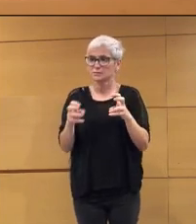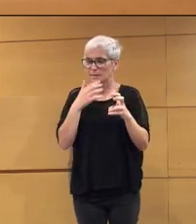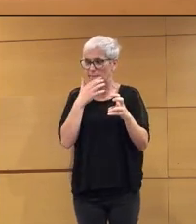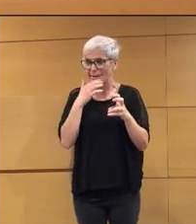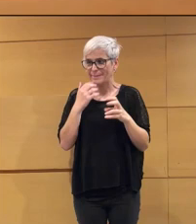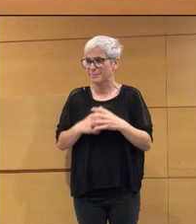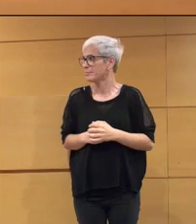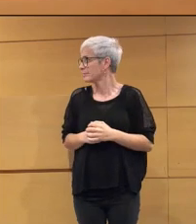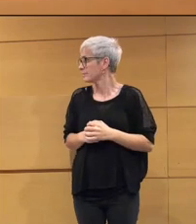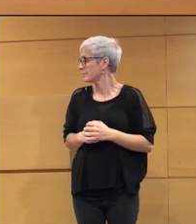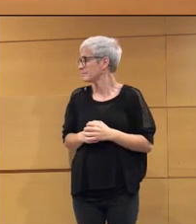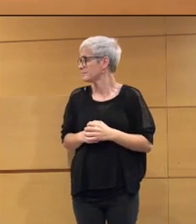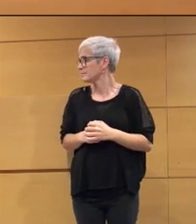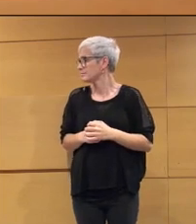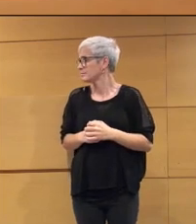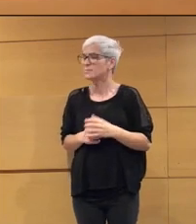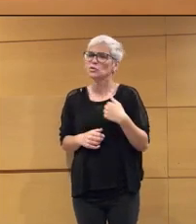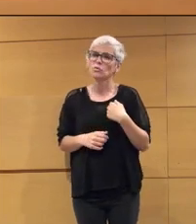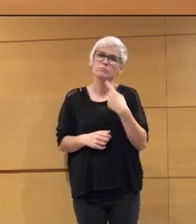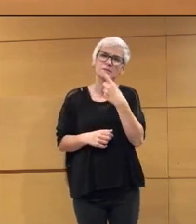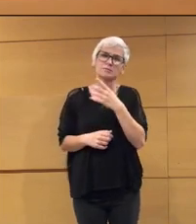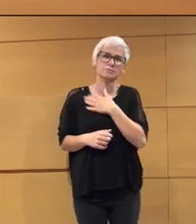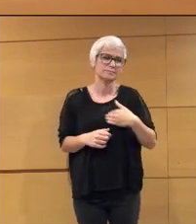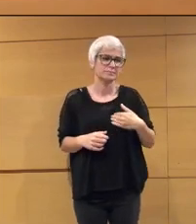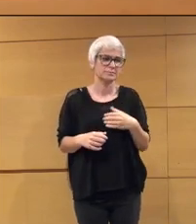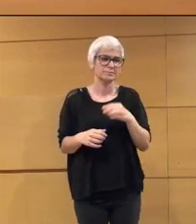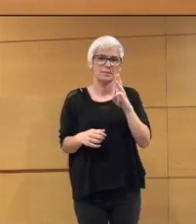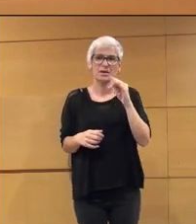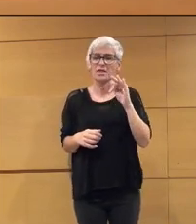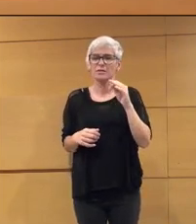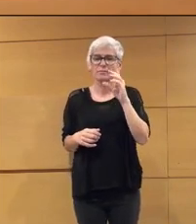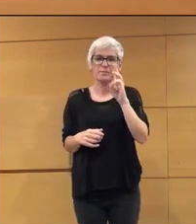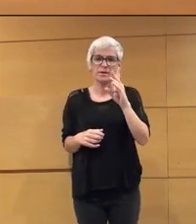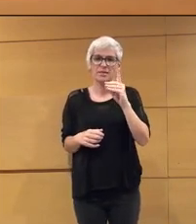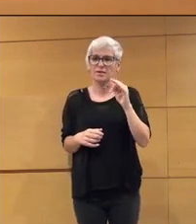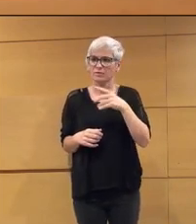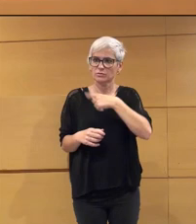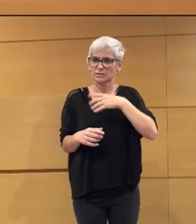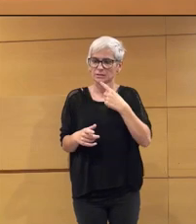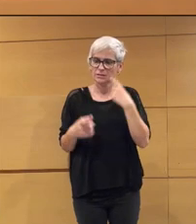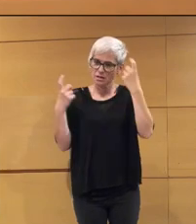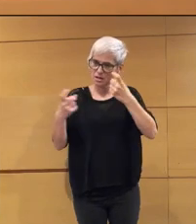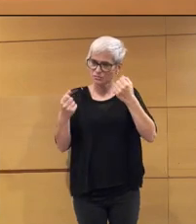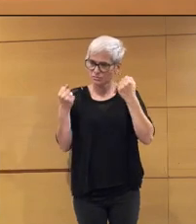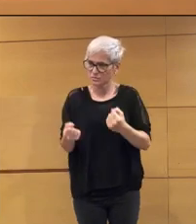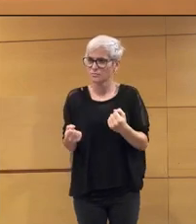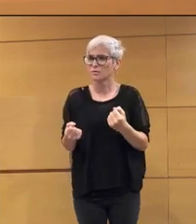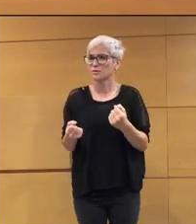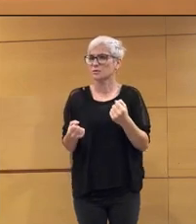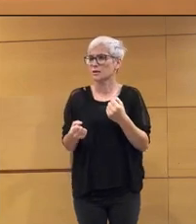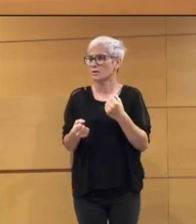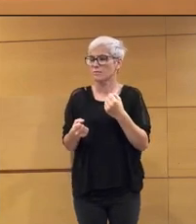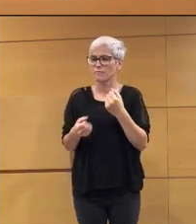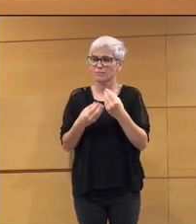PDFs. Jo volia dir primer que s'ha fet molt esforç per part dels departaments en